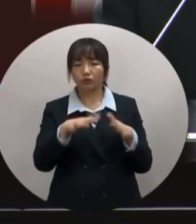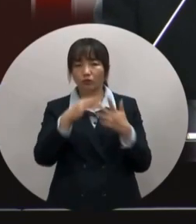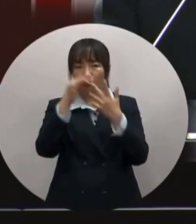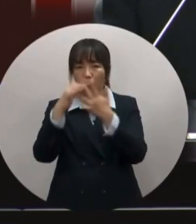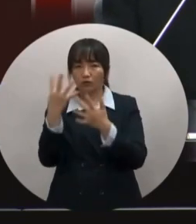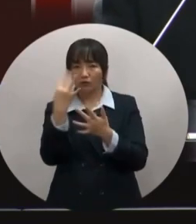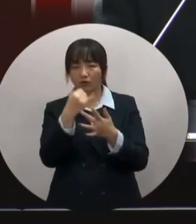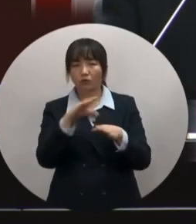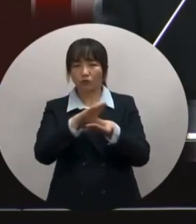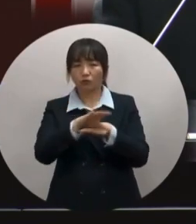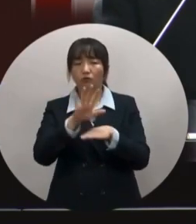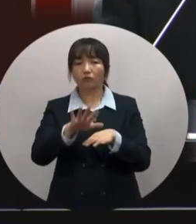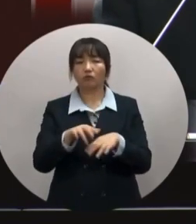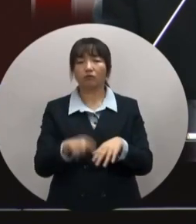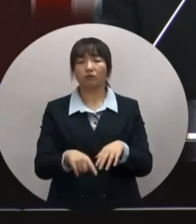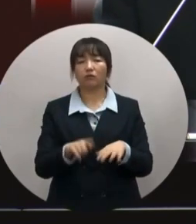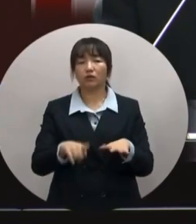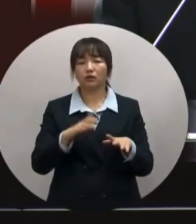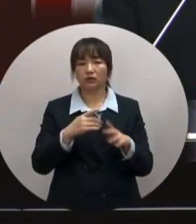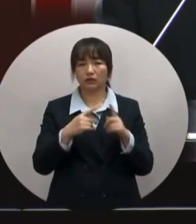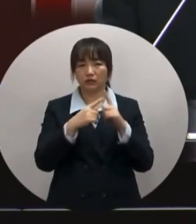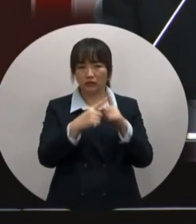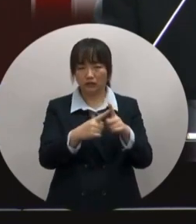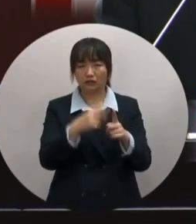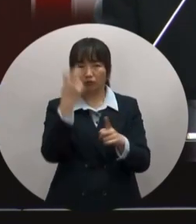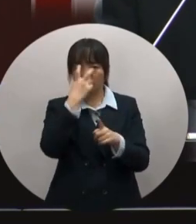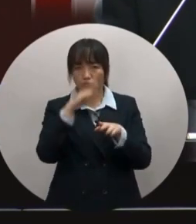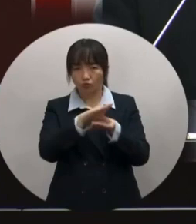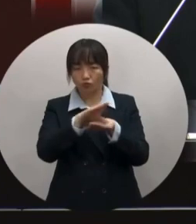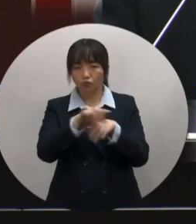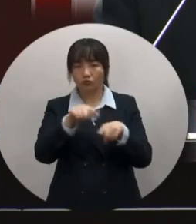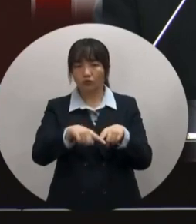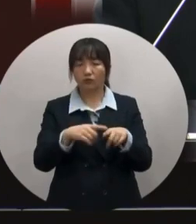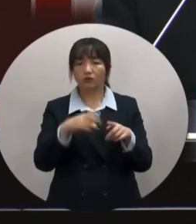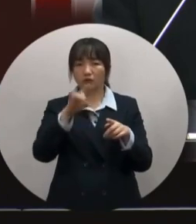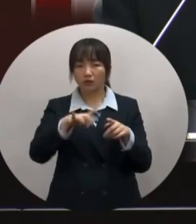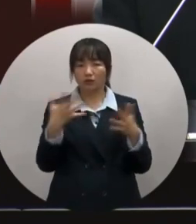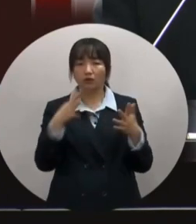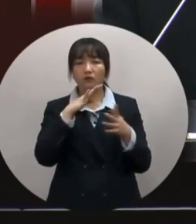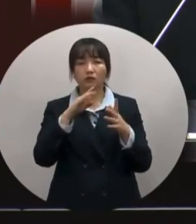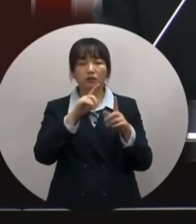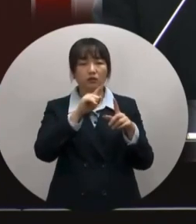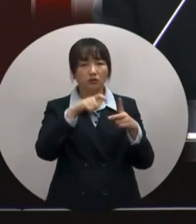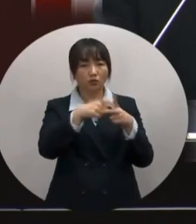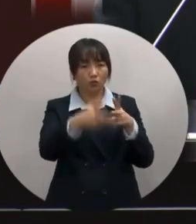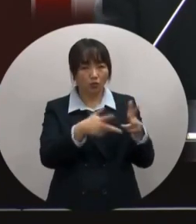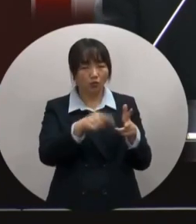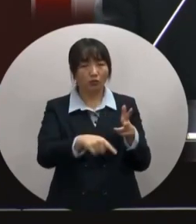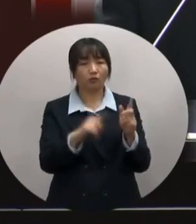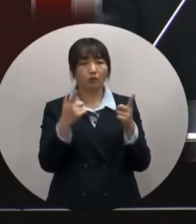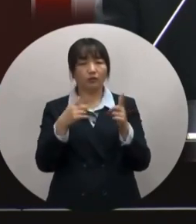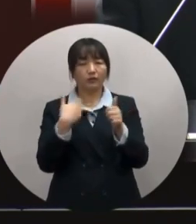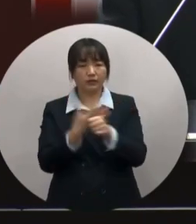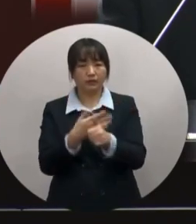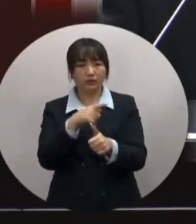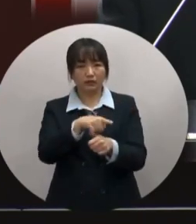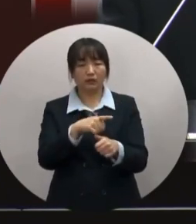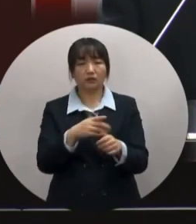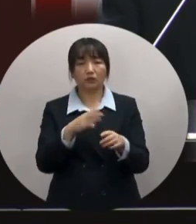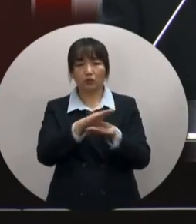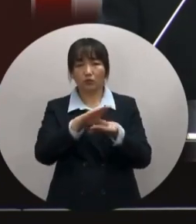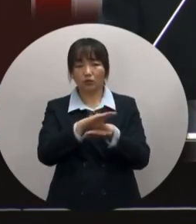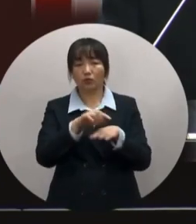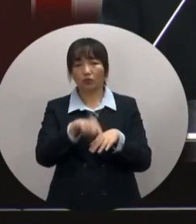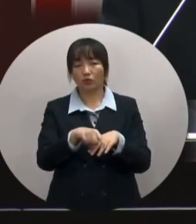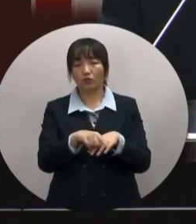已經挑選幾部車再來就是我們要到實地要去檢測檢測是要到車廠而不是讓他這個